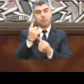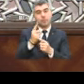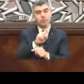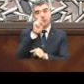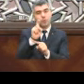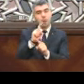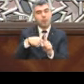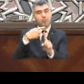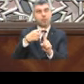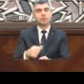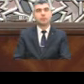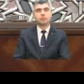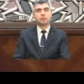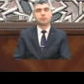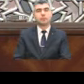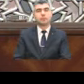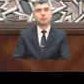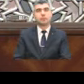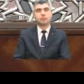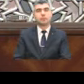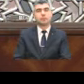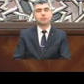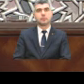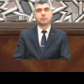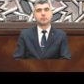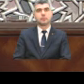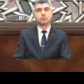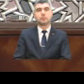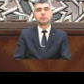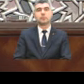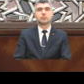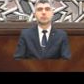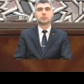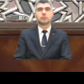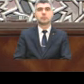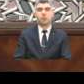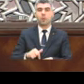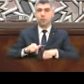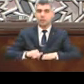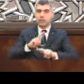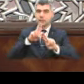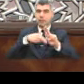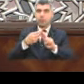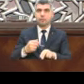إضافي؟ تفضلوا سيد الوزير.